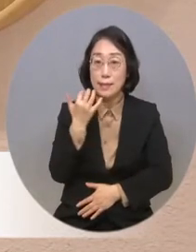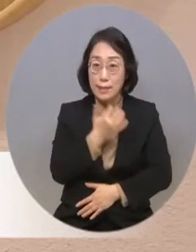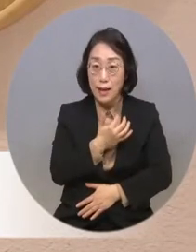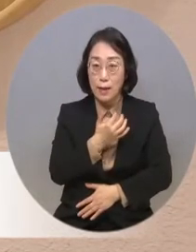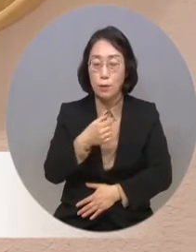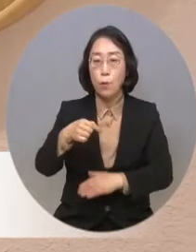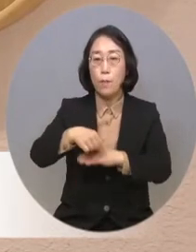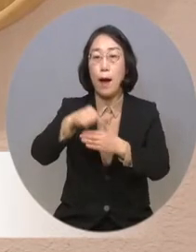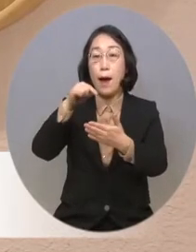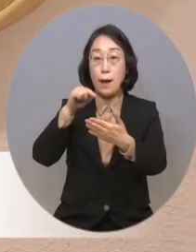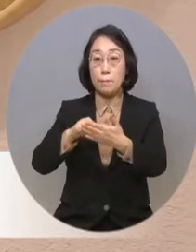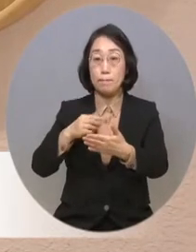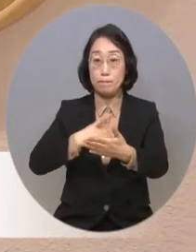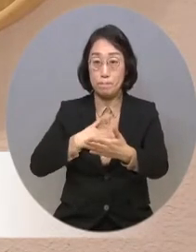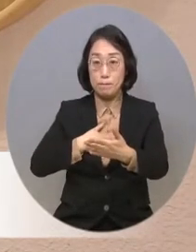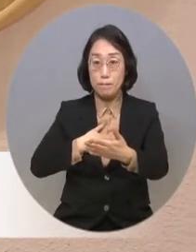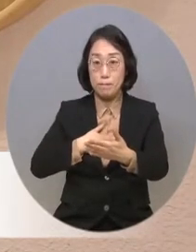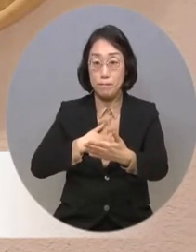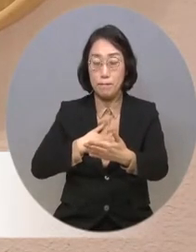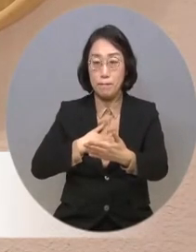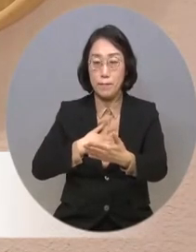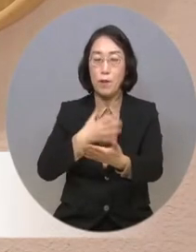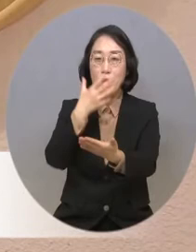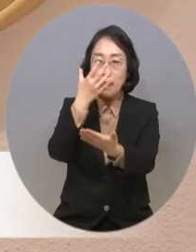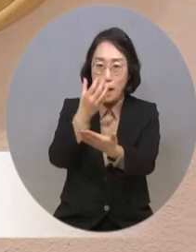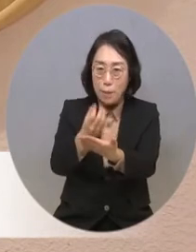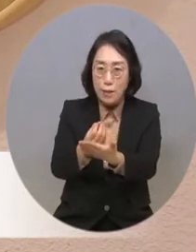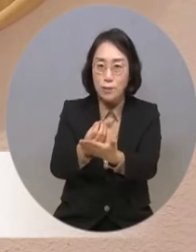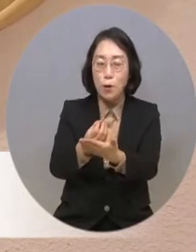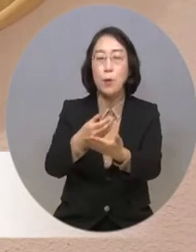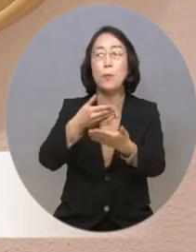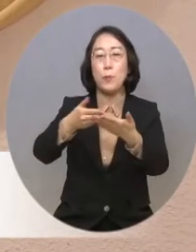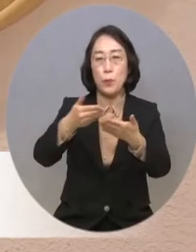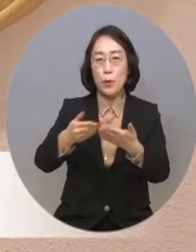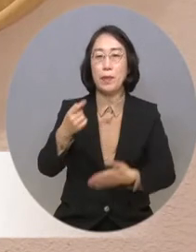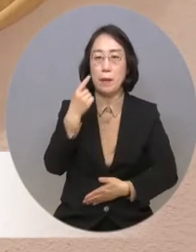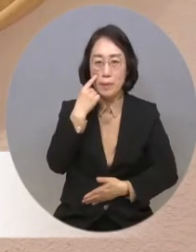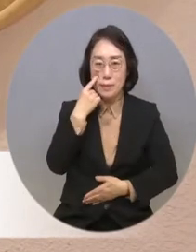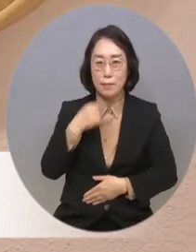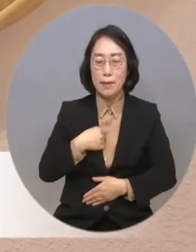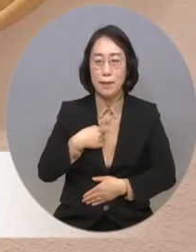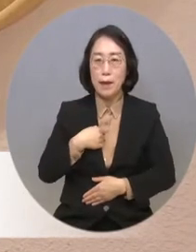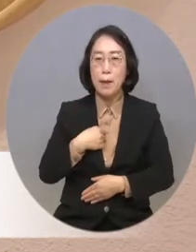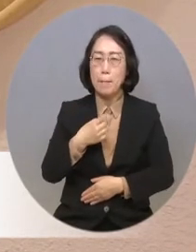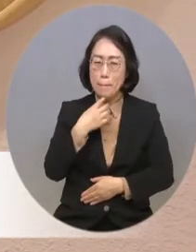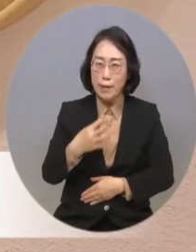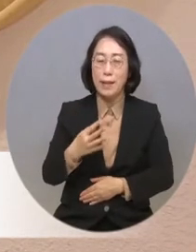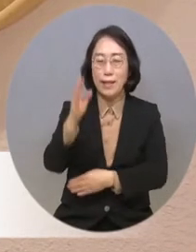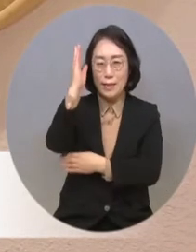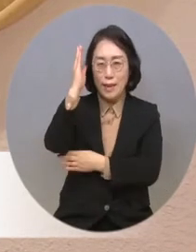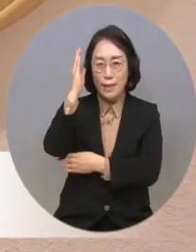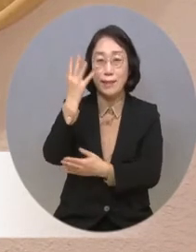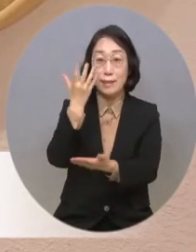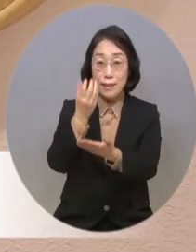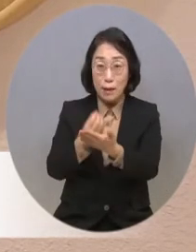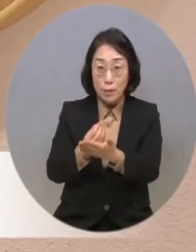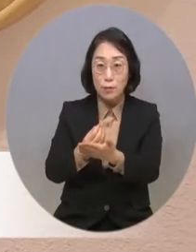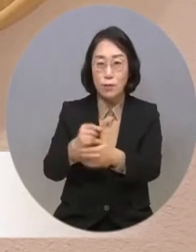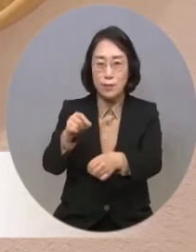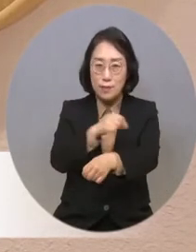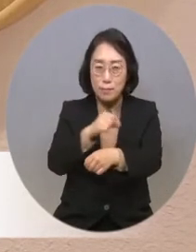제 마음의 표현을 그곳에 담아봤습니다. 나만의 기법으로 나만의 스토리를 풀어가자는 그런